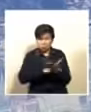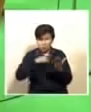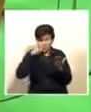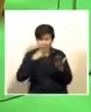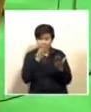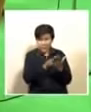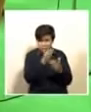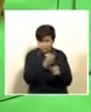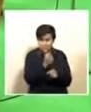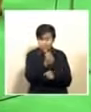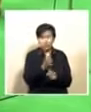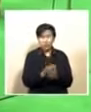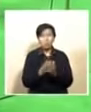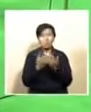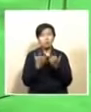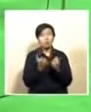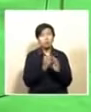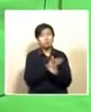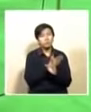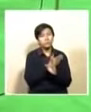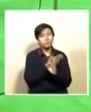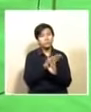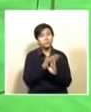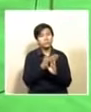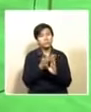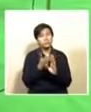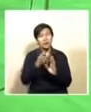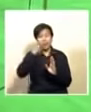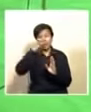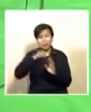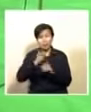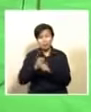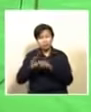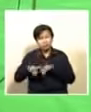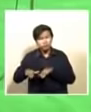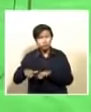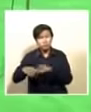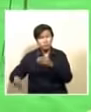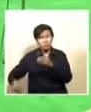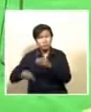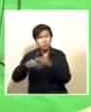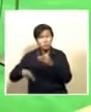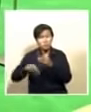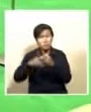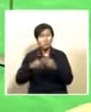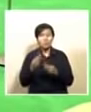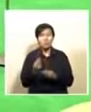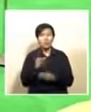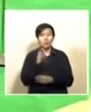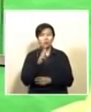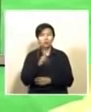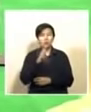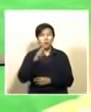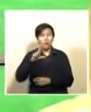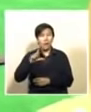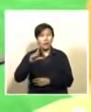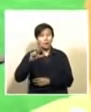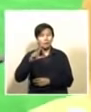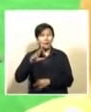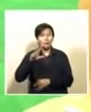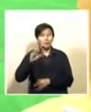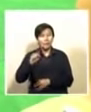ชิ้นต่อวันเอา67ล้านตั้งเอา 2.3 ล้านหารก็จะเห็นว่าเรามีหน้ากาก1